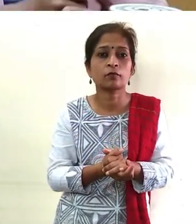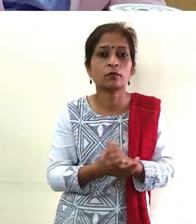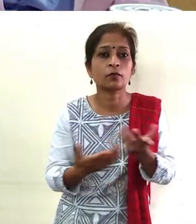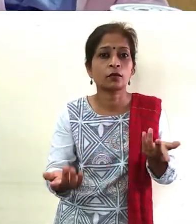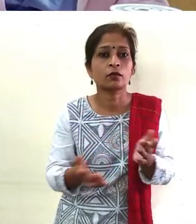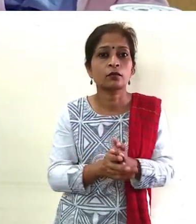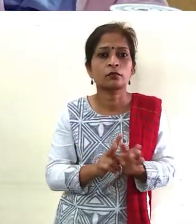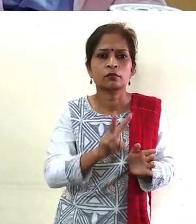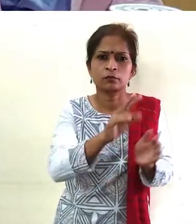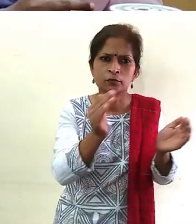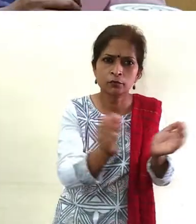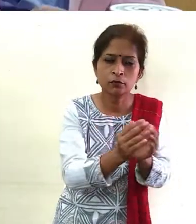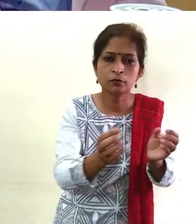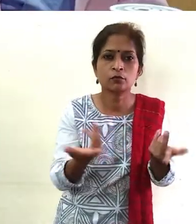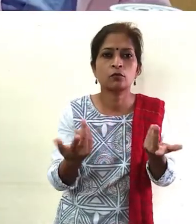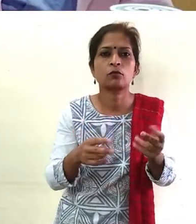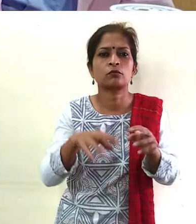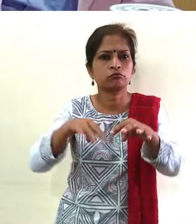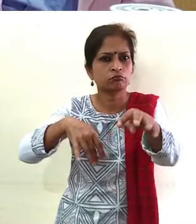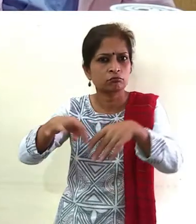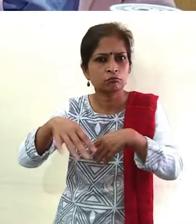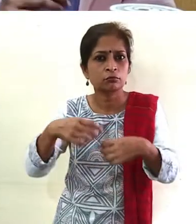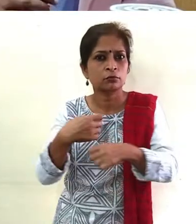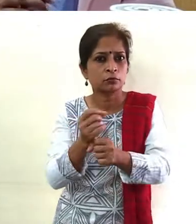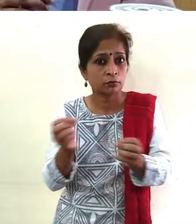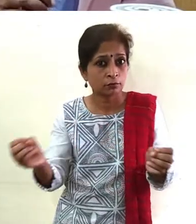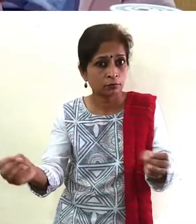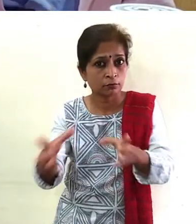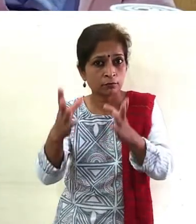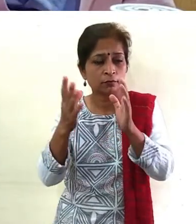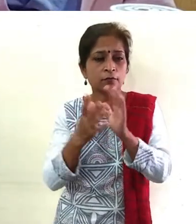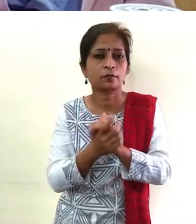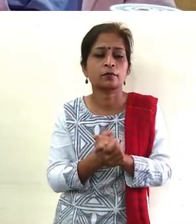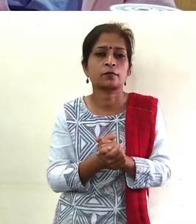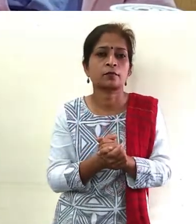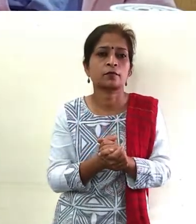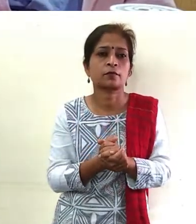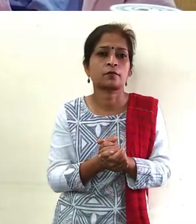ग्राम बनाना शुरू कर गया, शहर बनाना शुरू कर गया, तो